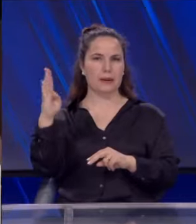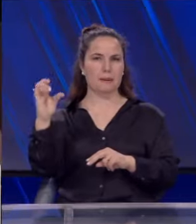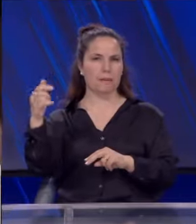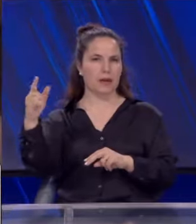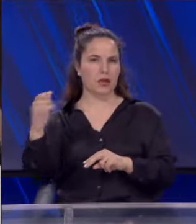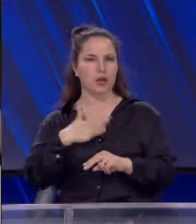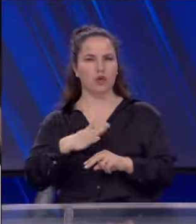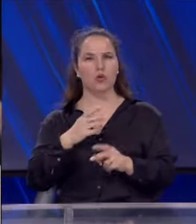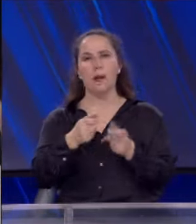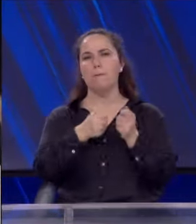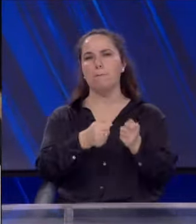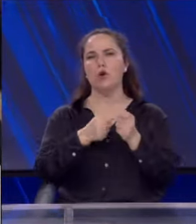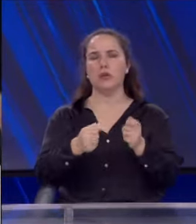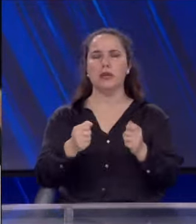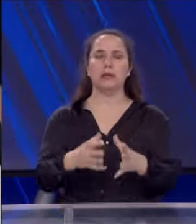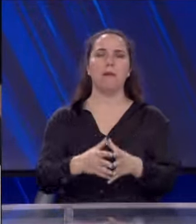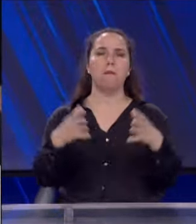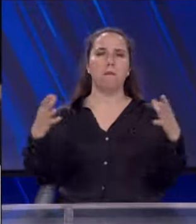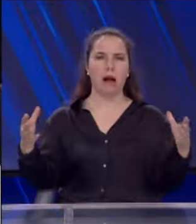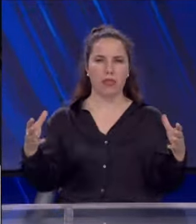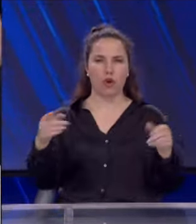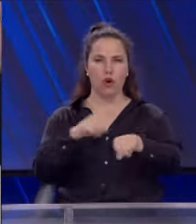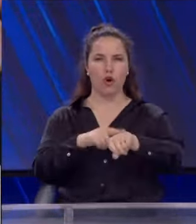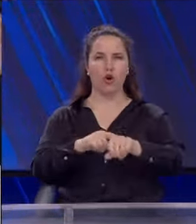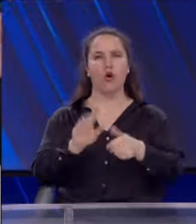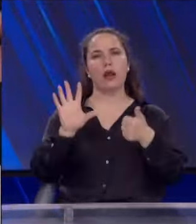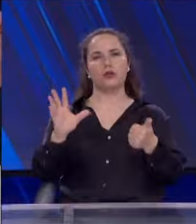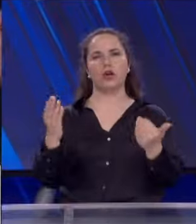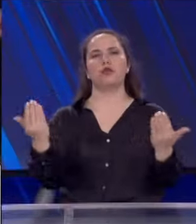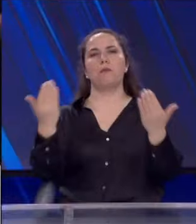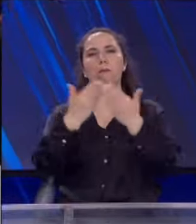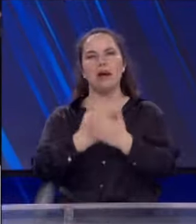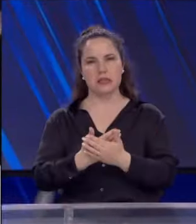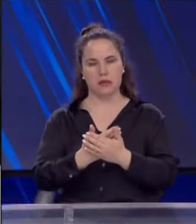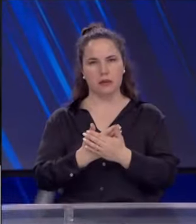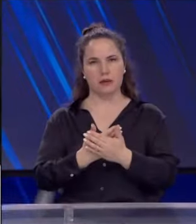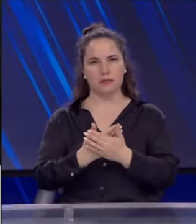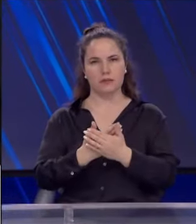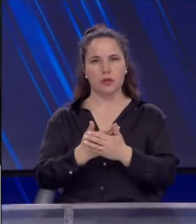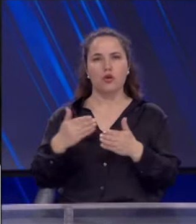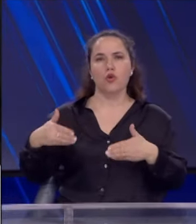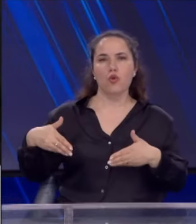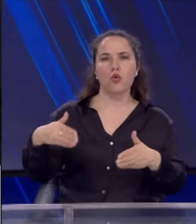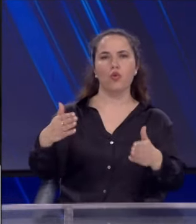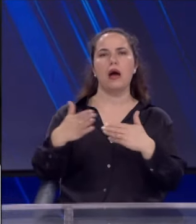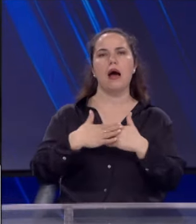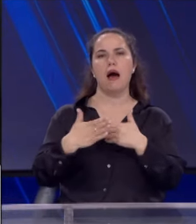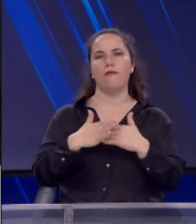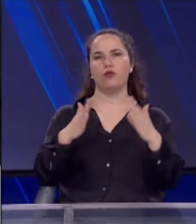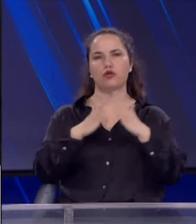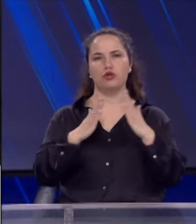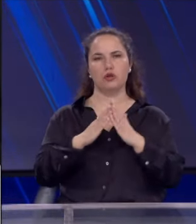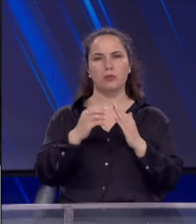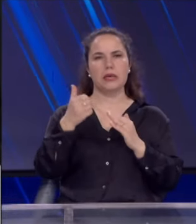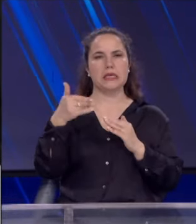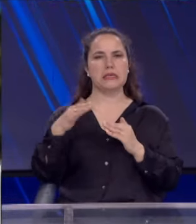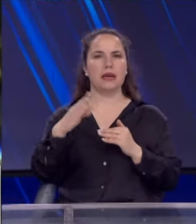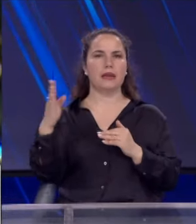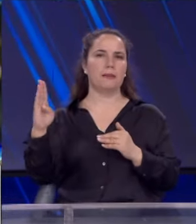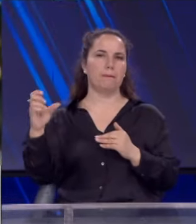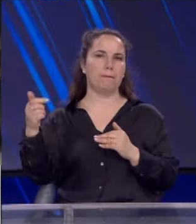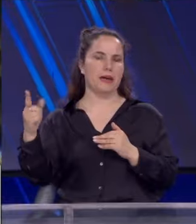parlamentit. E në orën 18, pritet që demokratët të zhvendosen tek rruga pranë shtëpisë së liderit të opozitës Berisha, i cili prej datës